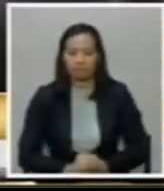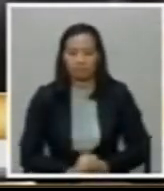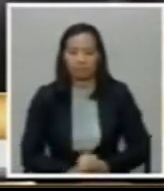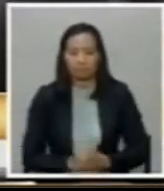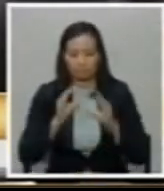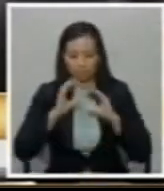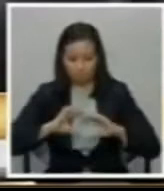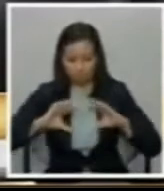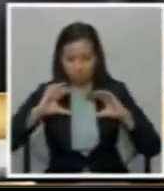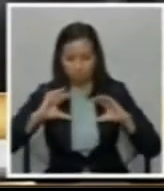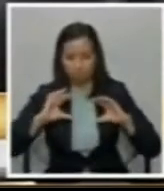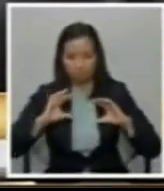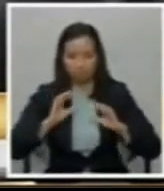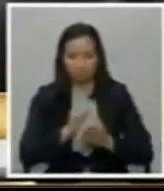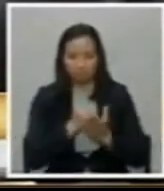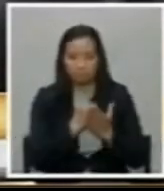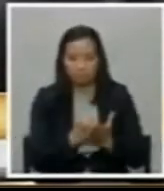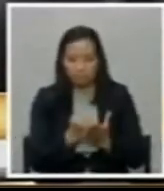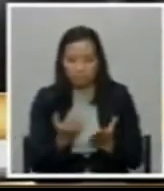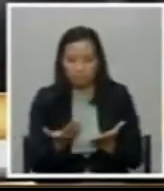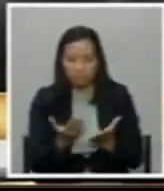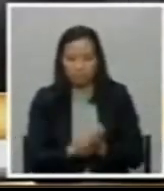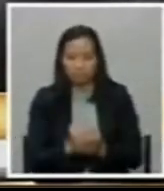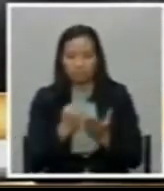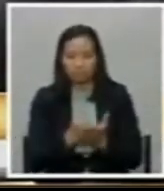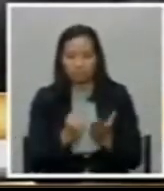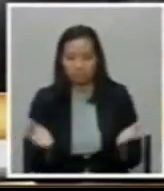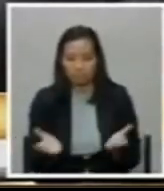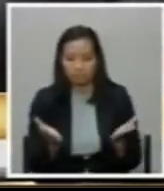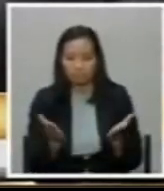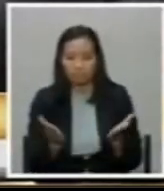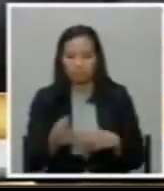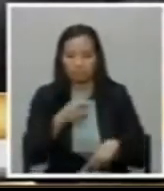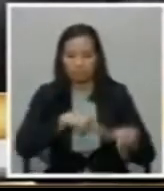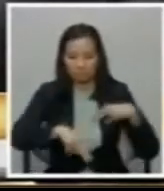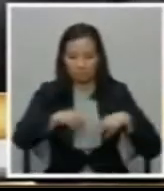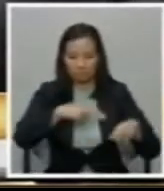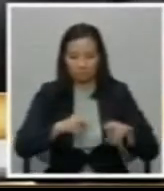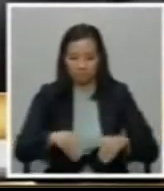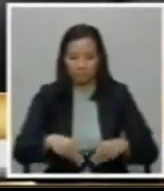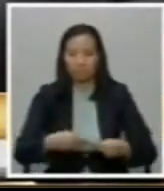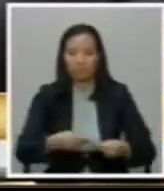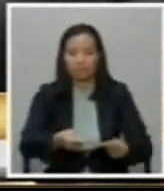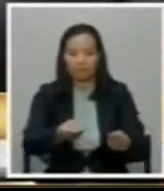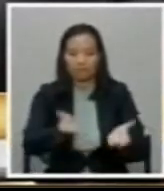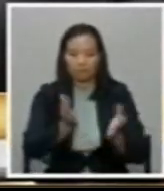ฐบาลไม่ได้แฟร์กับท่านเลยคือไม่ได้ให้การสนับสนุนแล้วก็ดูแลปล่อยให้ท่านเนี่ย